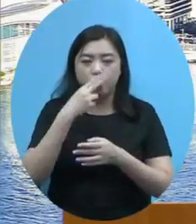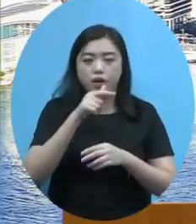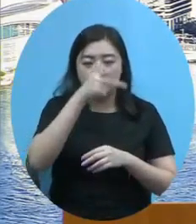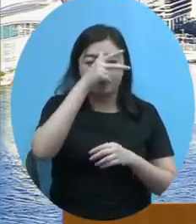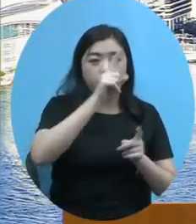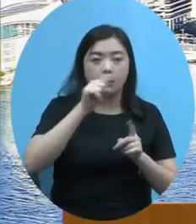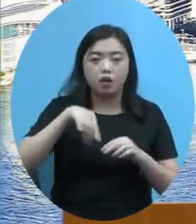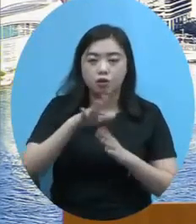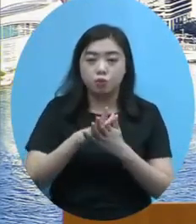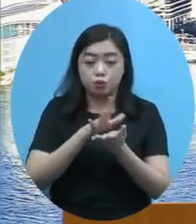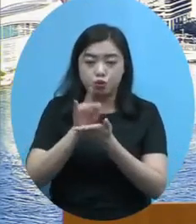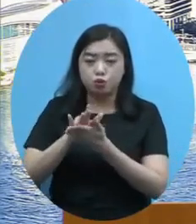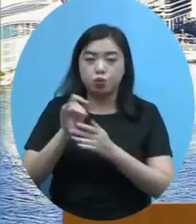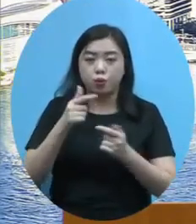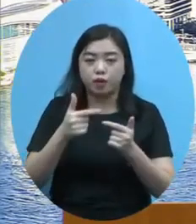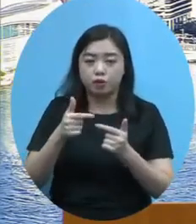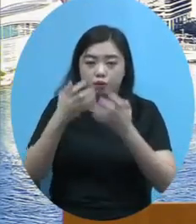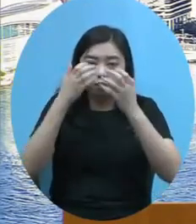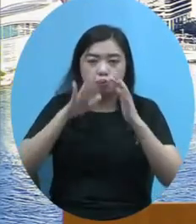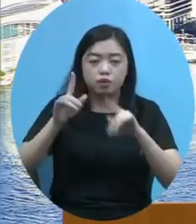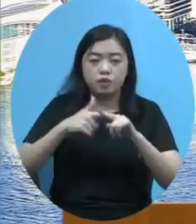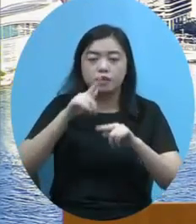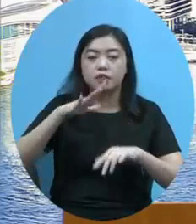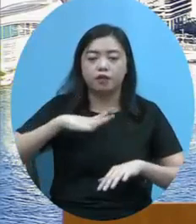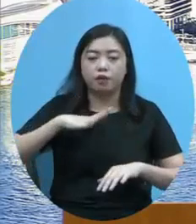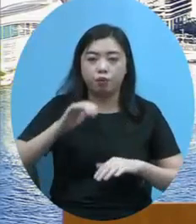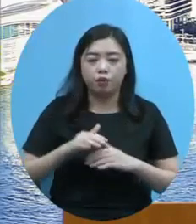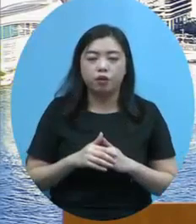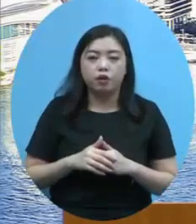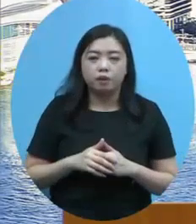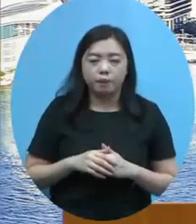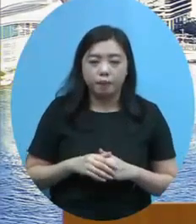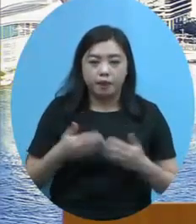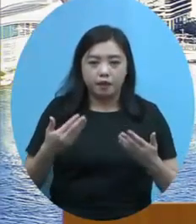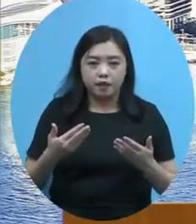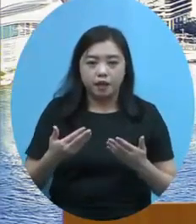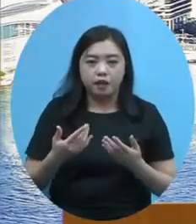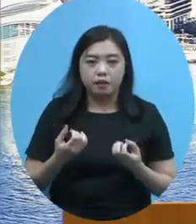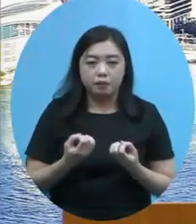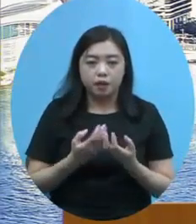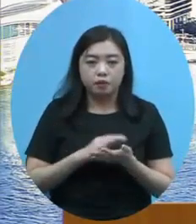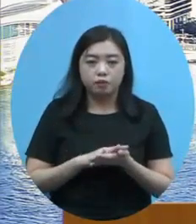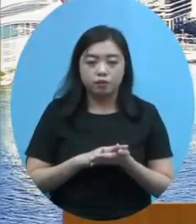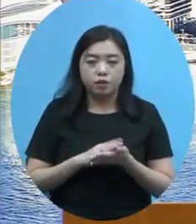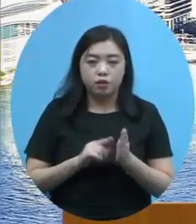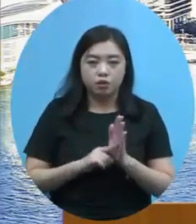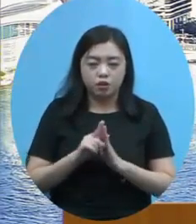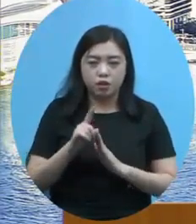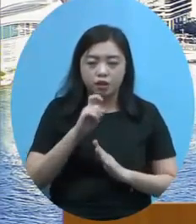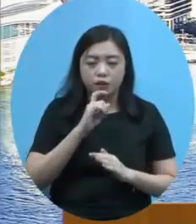埋即係同專家咧都會即係密切注視住最新嘅情況啦。咁現時個案係即係上升，